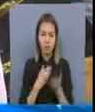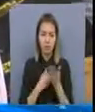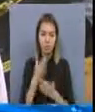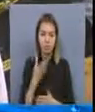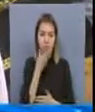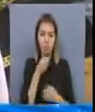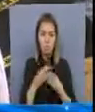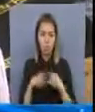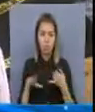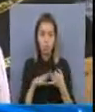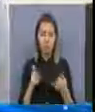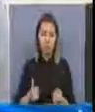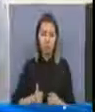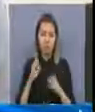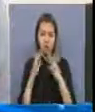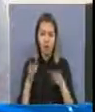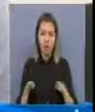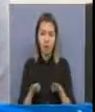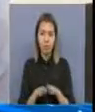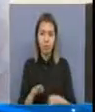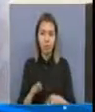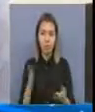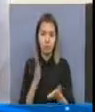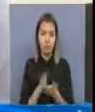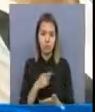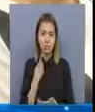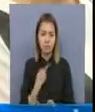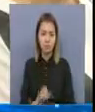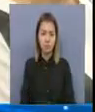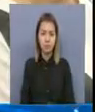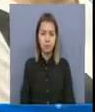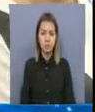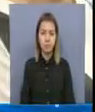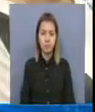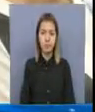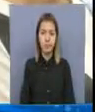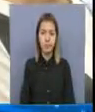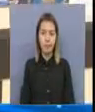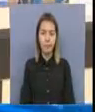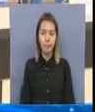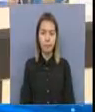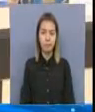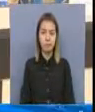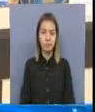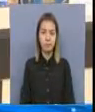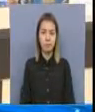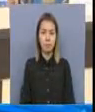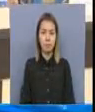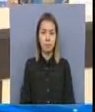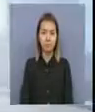киелі Көкше елі үмітін арқалауға лайық өнерпаздар бар деседі. Ауғанбек Мұнарбекұлы, Павел Соловьев, Шоқан Таукеев, Көкше ақпарат.